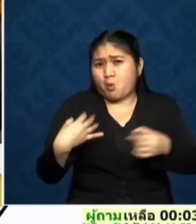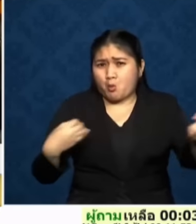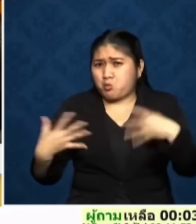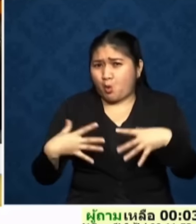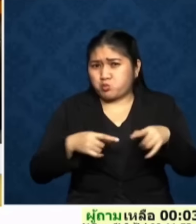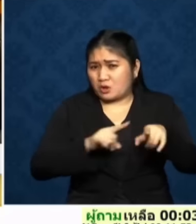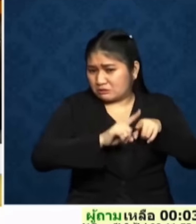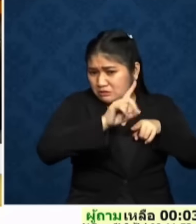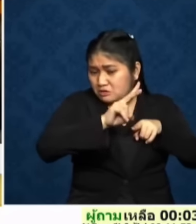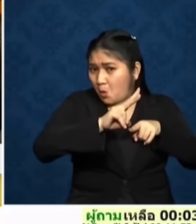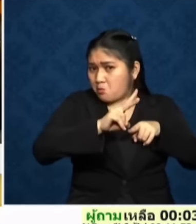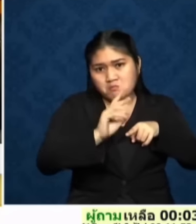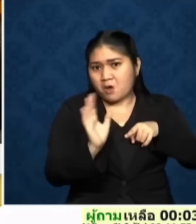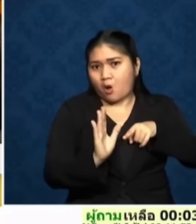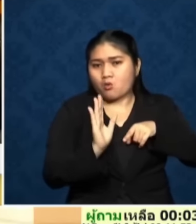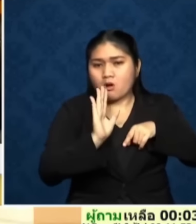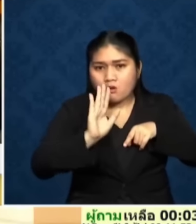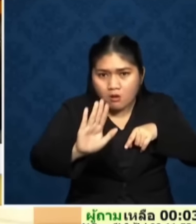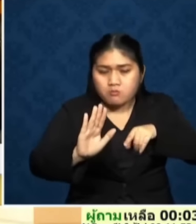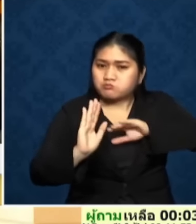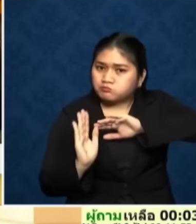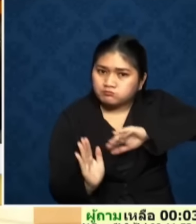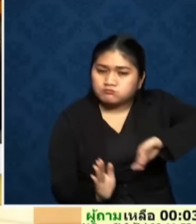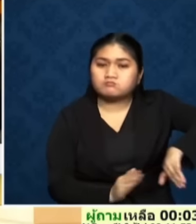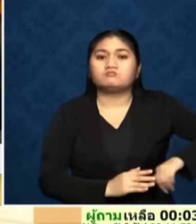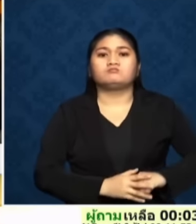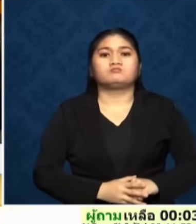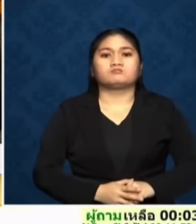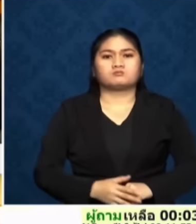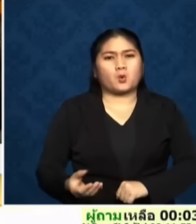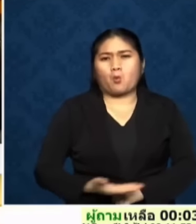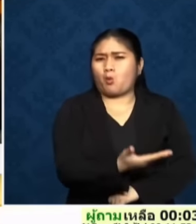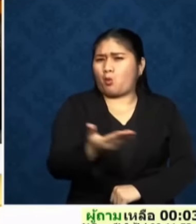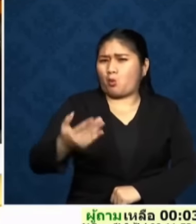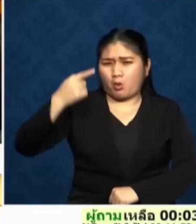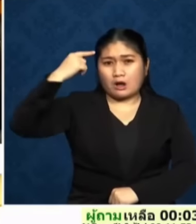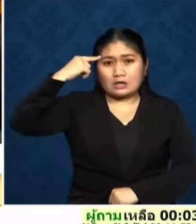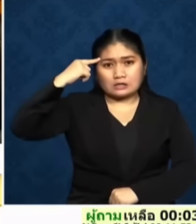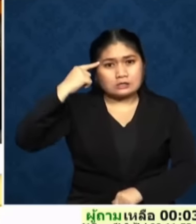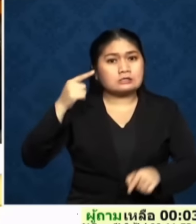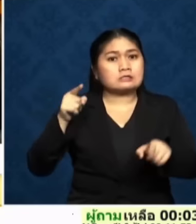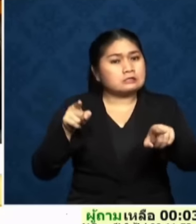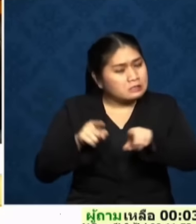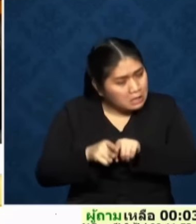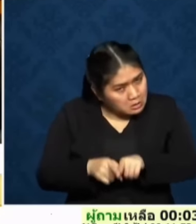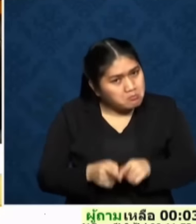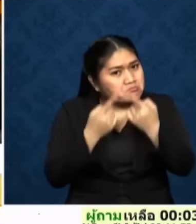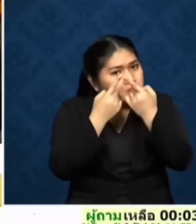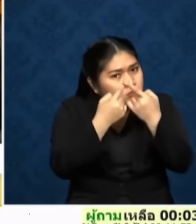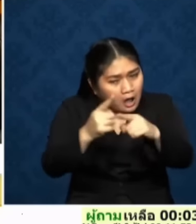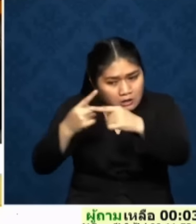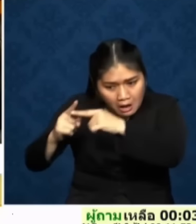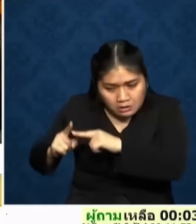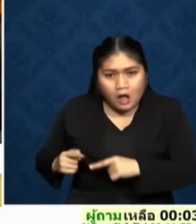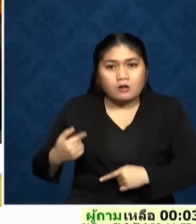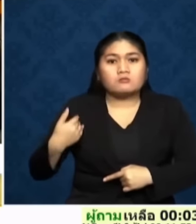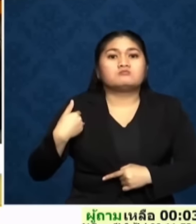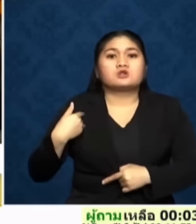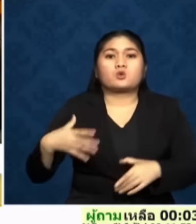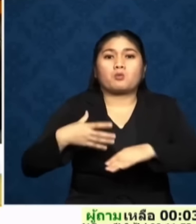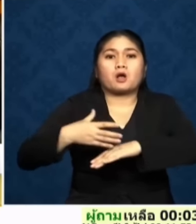ไม่ให้มาแตะเพราะนั้นส่วนใหญ่เกือบทั้งหมดเนี่ยเป็นความเห็นที่แตกต่างจากท่านจากพรรค